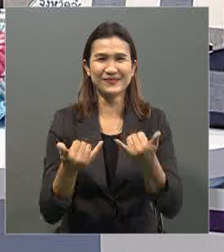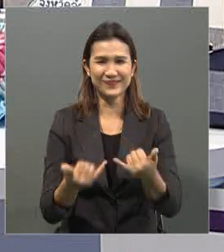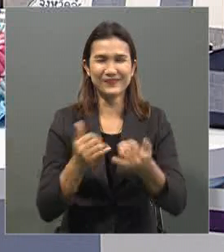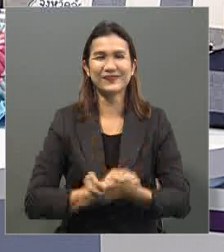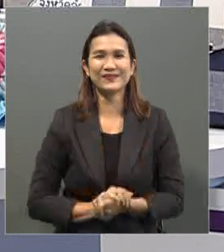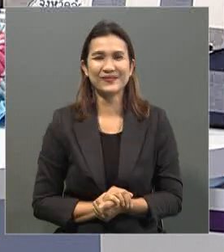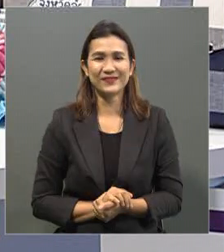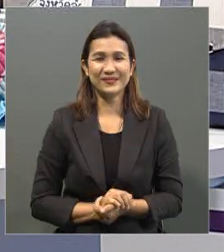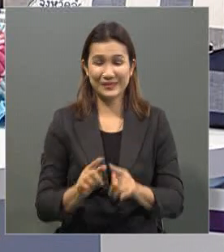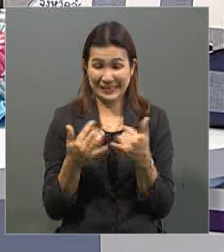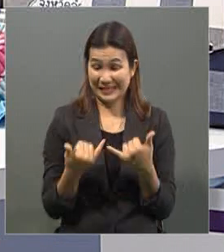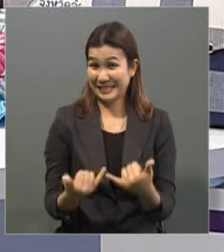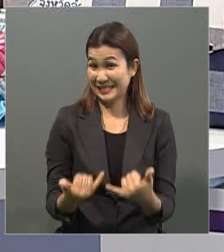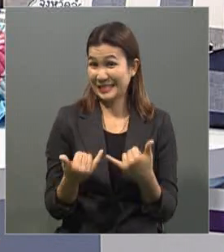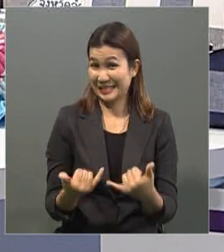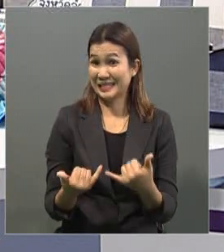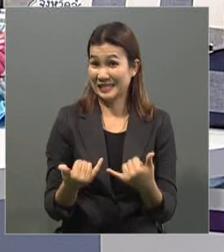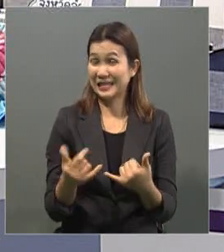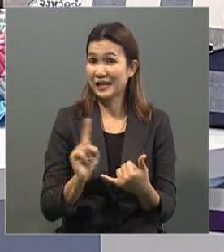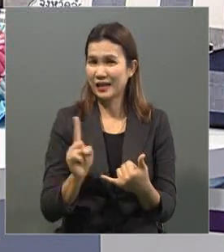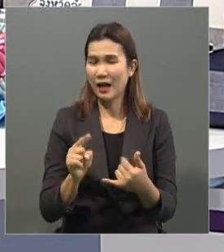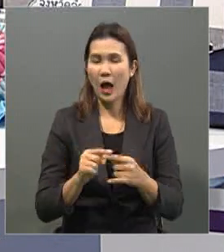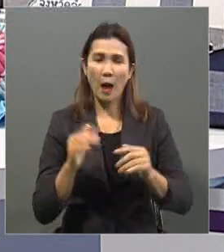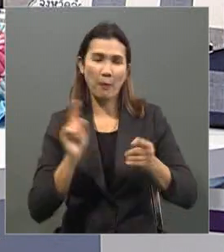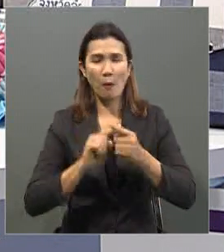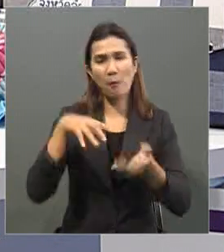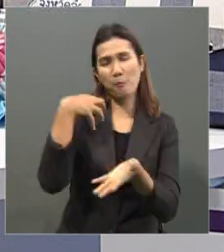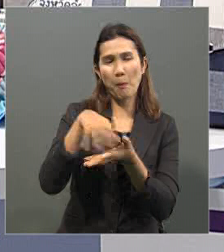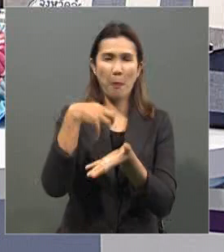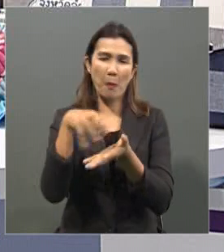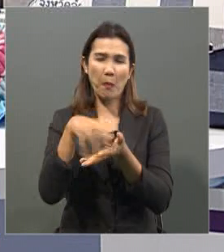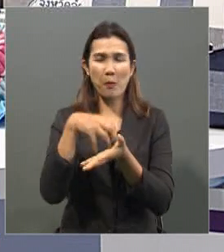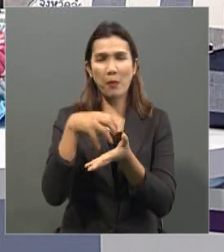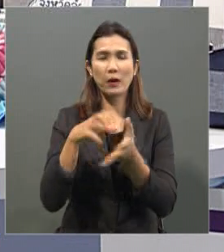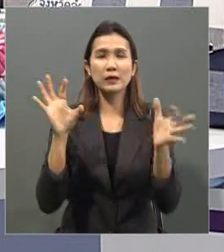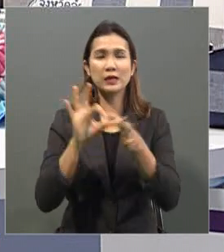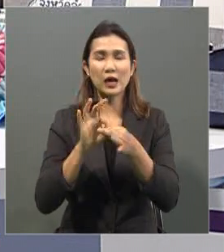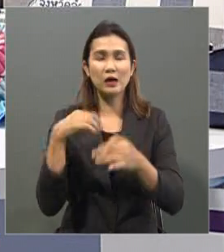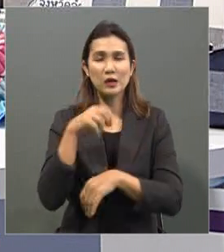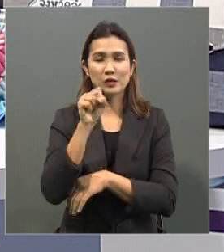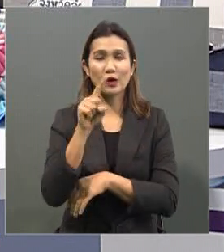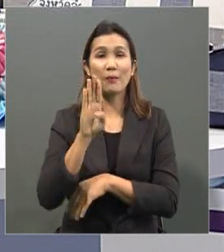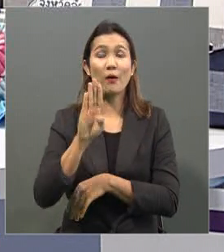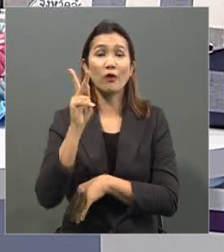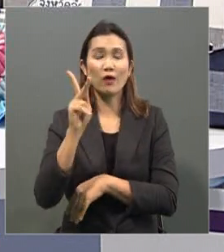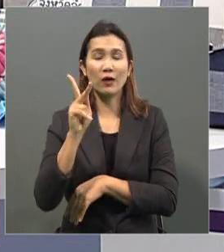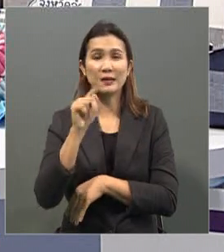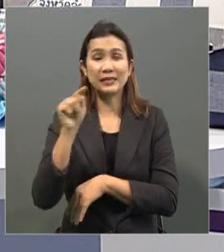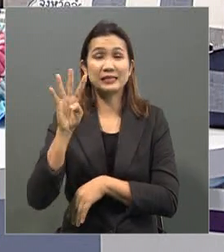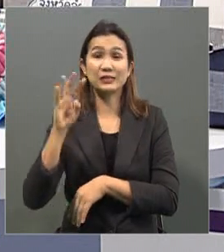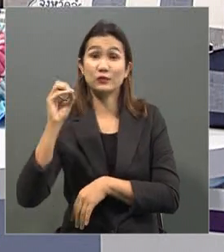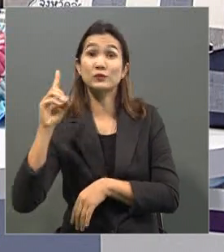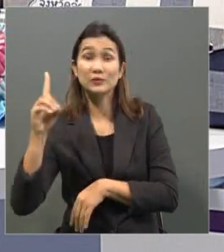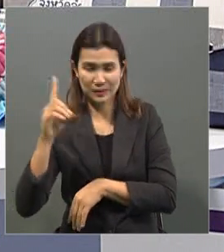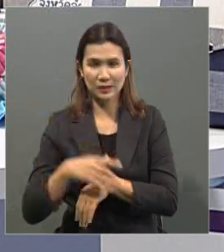ค่ะเมื่อกี้เมื่อสักครู่ยังคงอภิปรายกันนะครับในประเด็นเรื่องของสปกสิกิต 01นะครับโดยท่าน